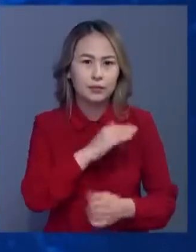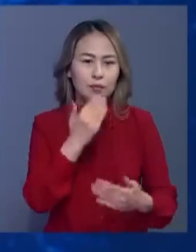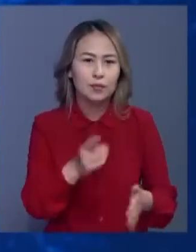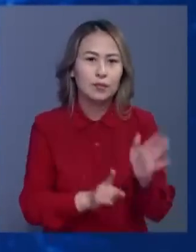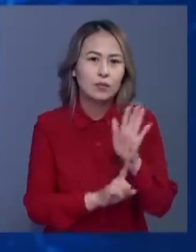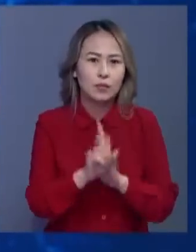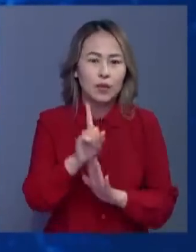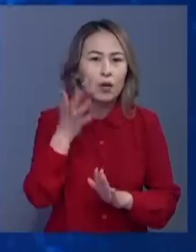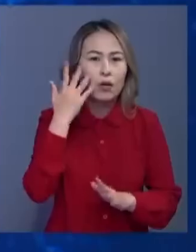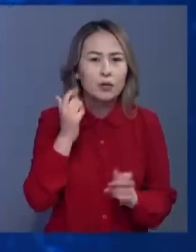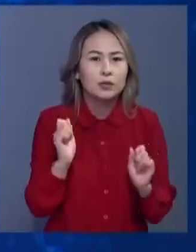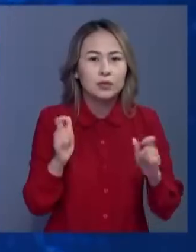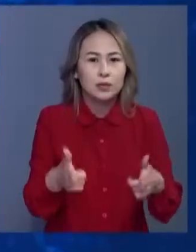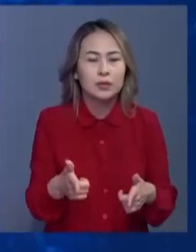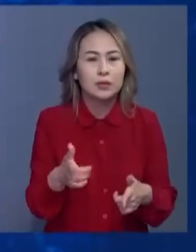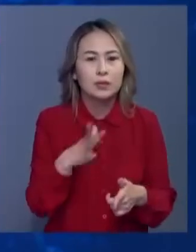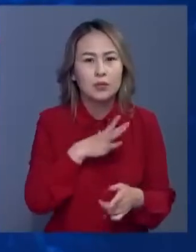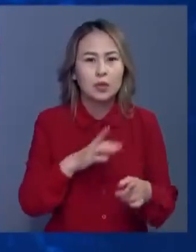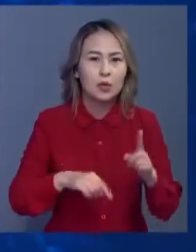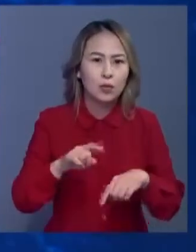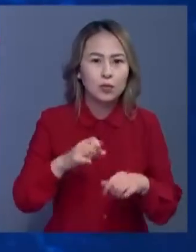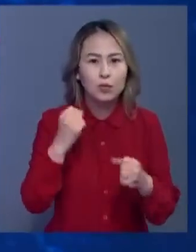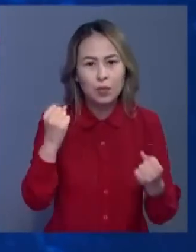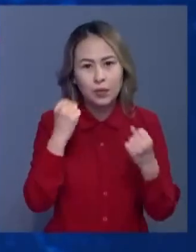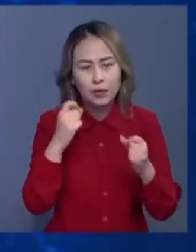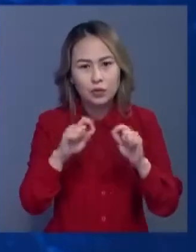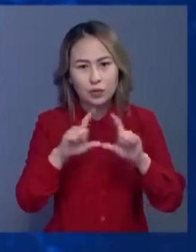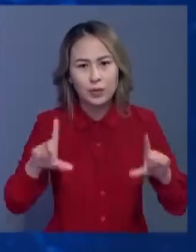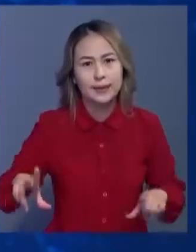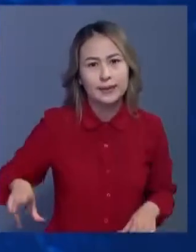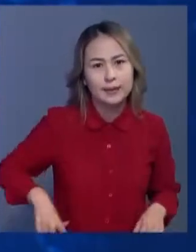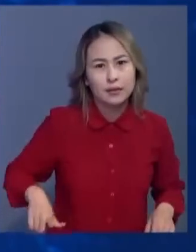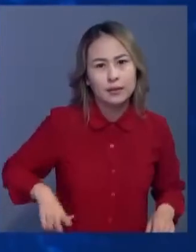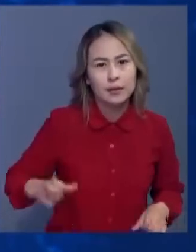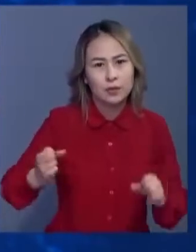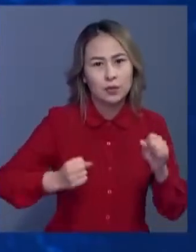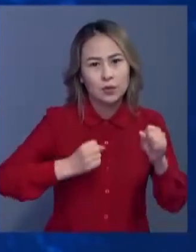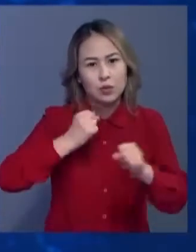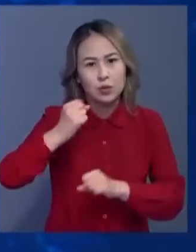Қызметіне енді кіріскен басшыға таныс тамырларын спорт мектептеріне директор етіп